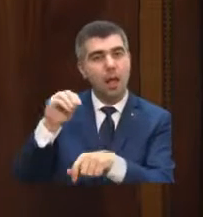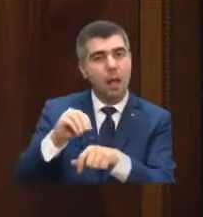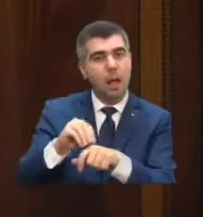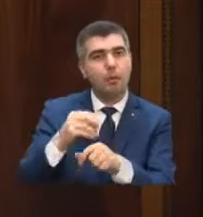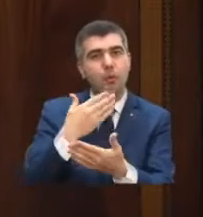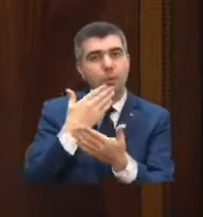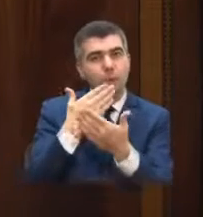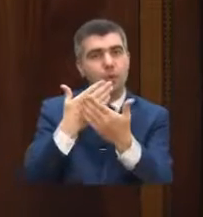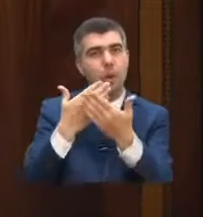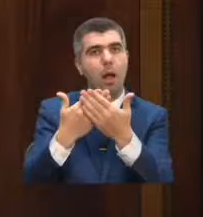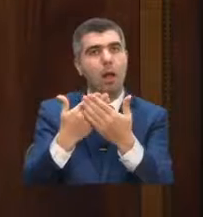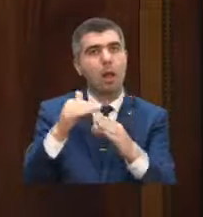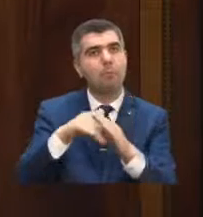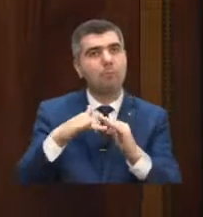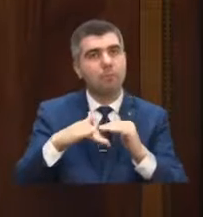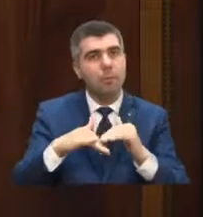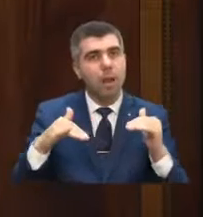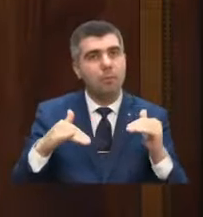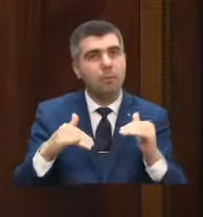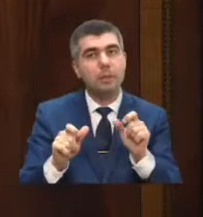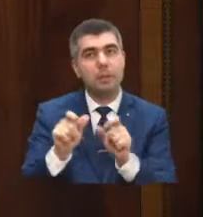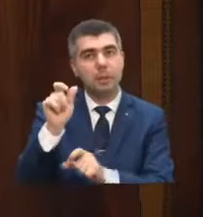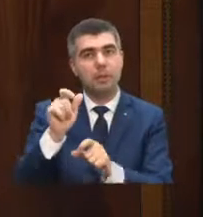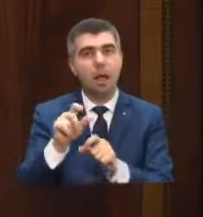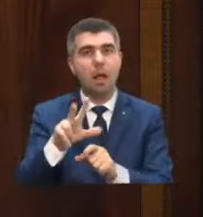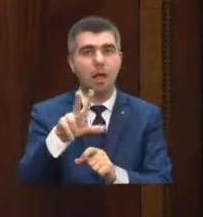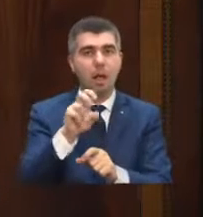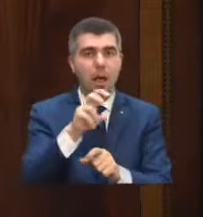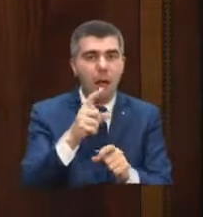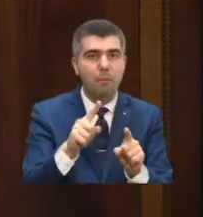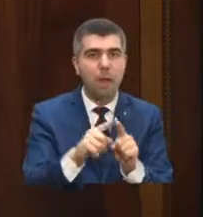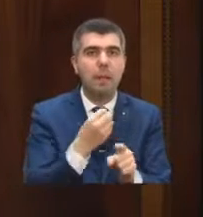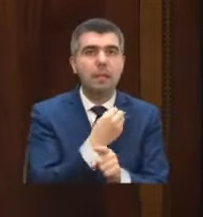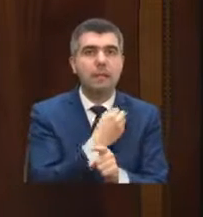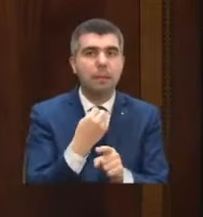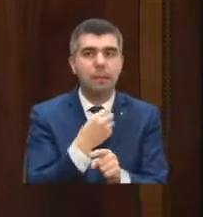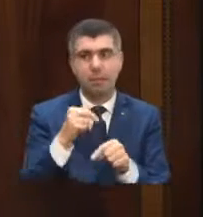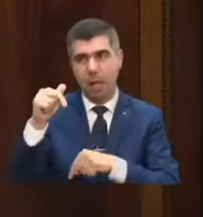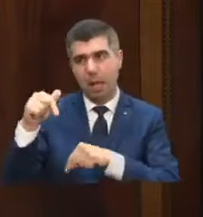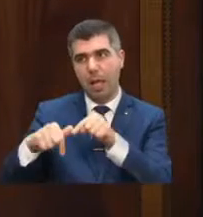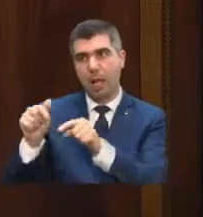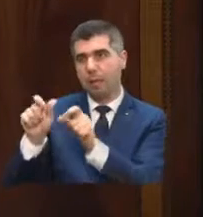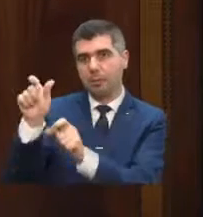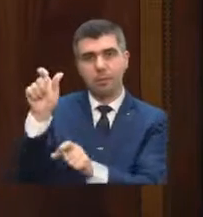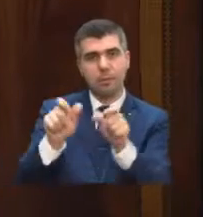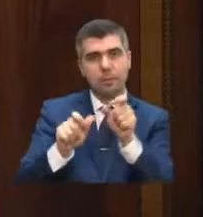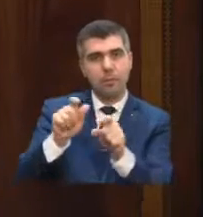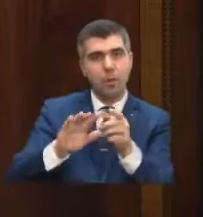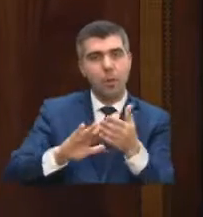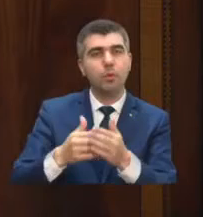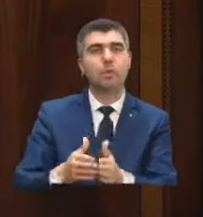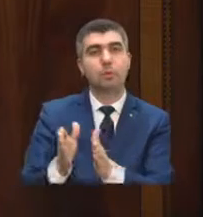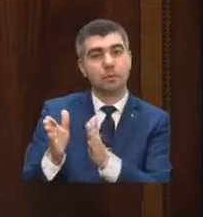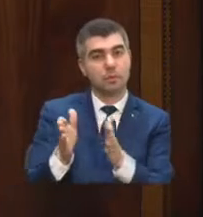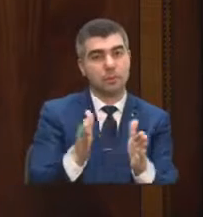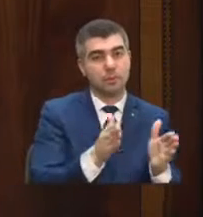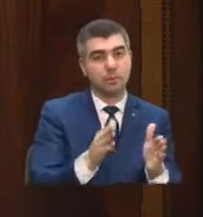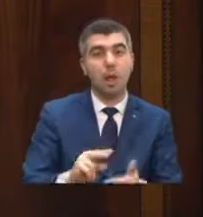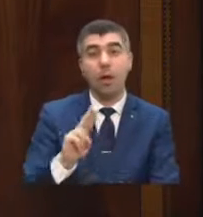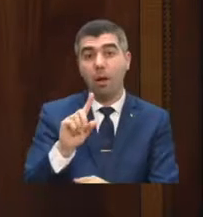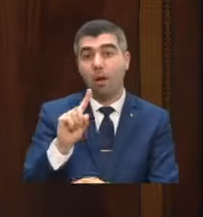السادة النواب وبعضهم مختص في هذا المجال وفي مجال الطب على تدخلاتهم في هذا الموضوع. أريد أولا أن أقول